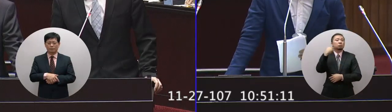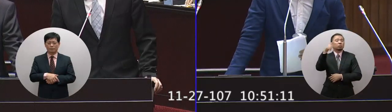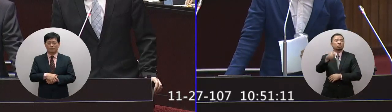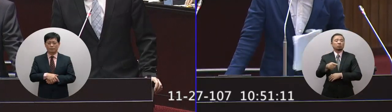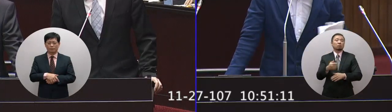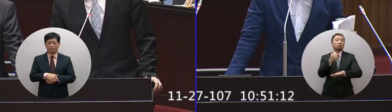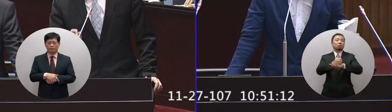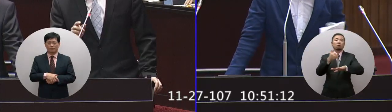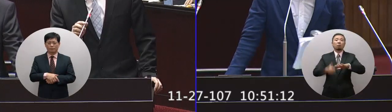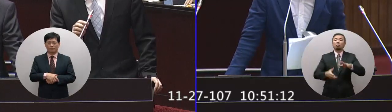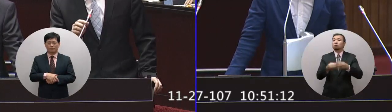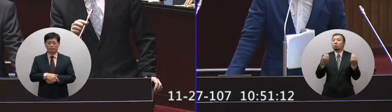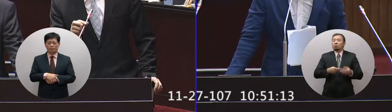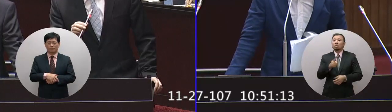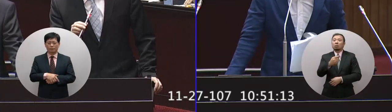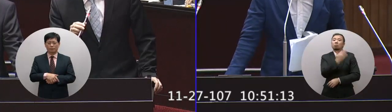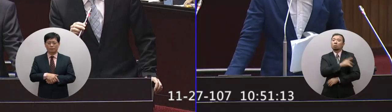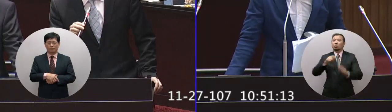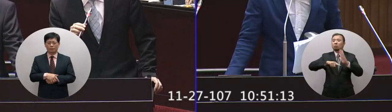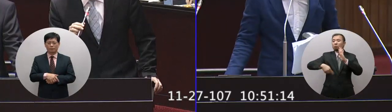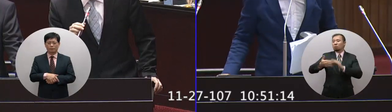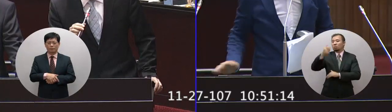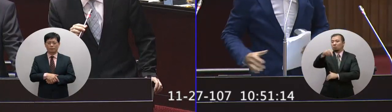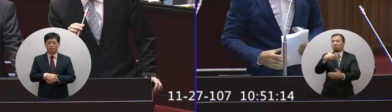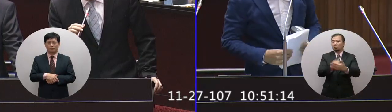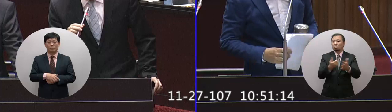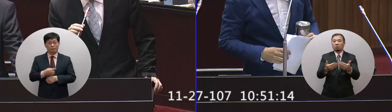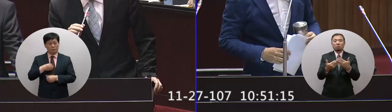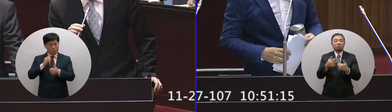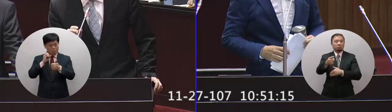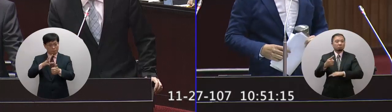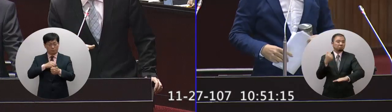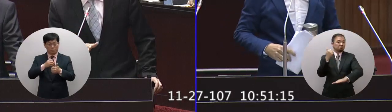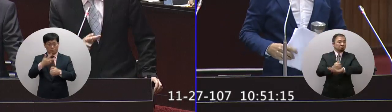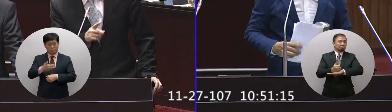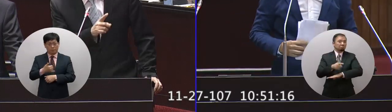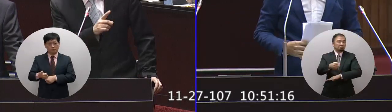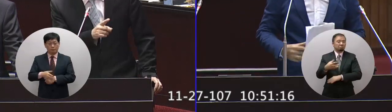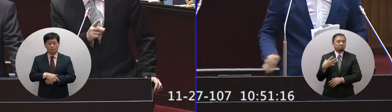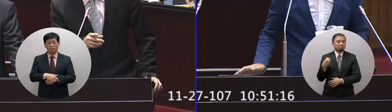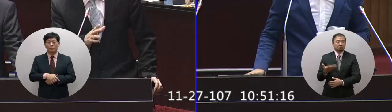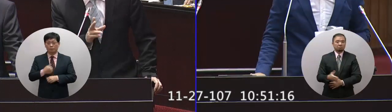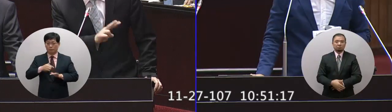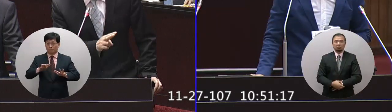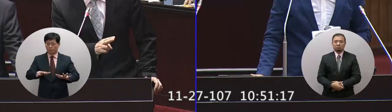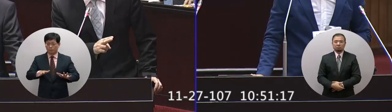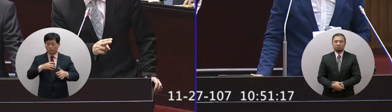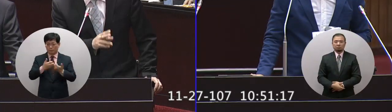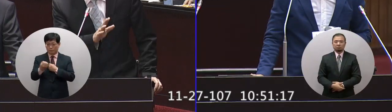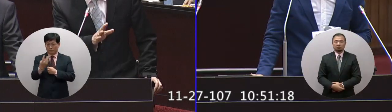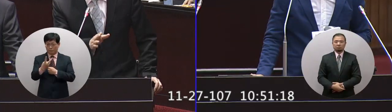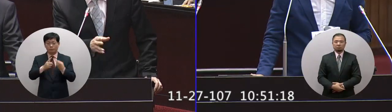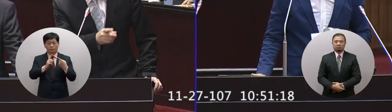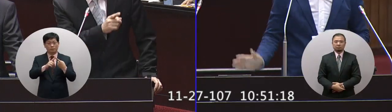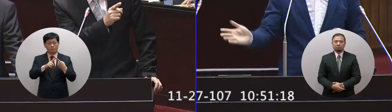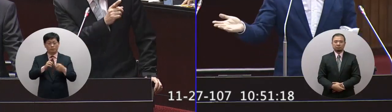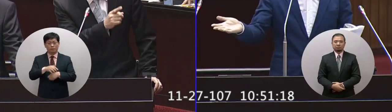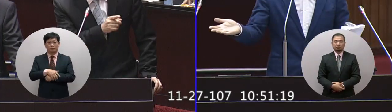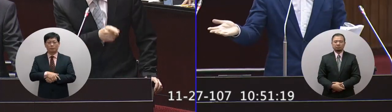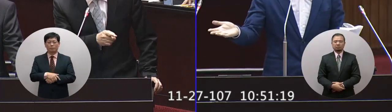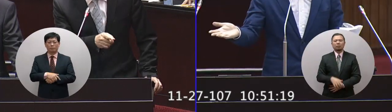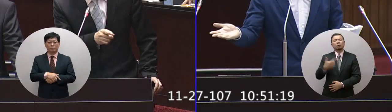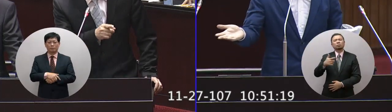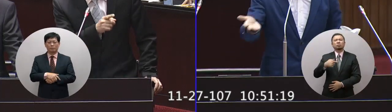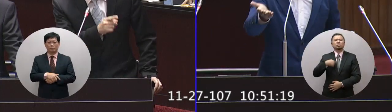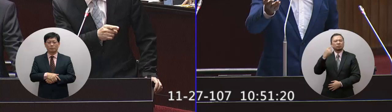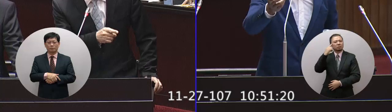去吗？不管院长要不要留你，你觉得你做得下去吗？ 我跟徐委员报告哈，这个我们现在分两部分，一部分就是 不是啦，我